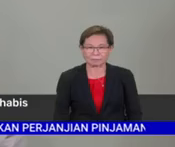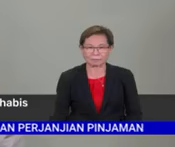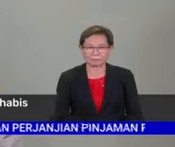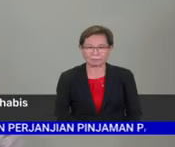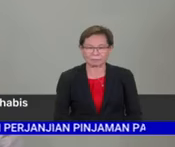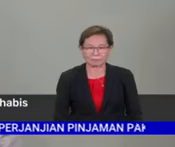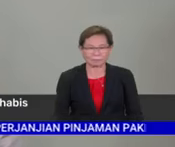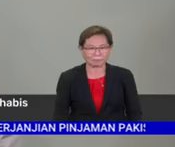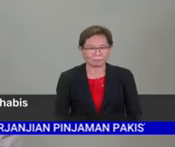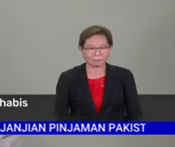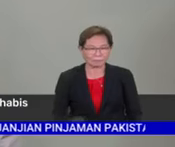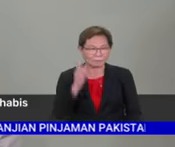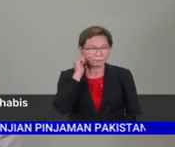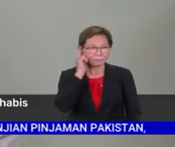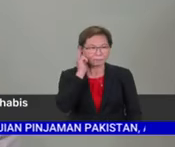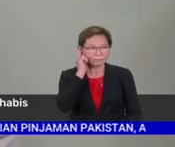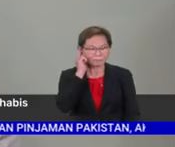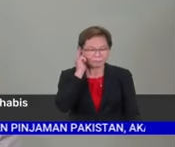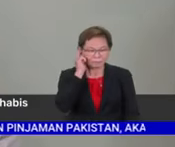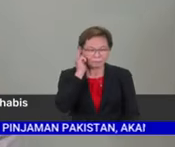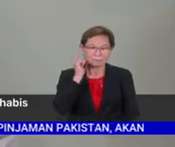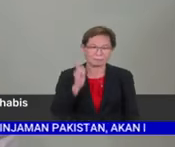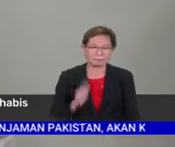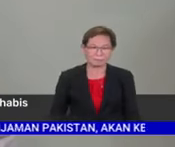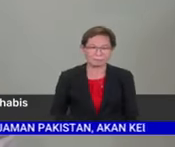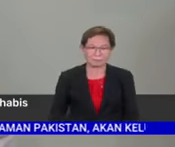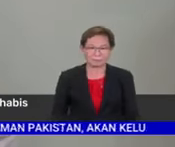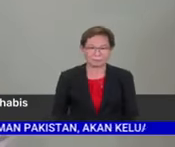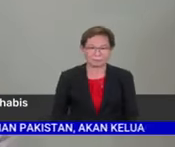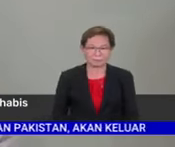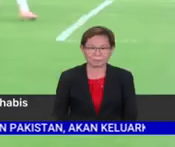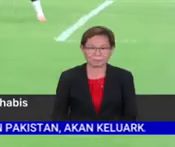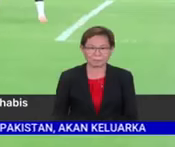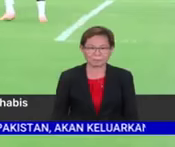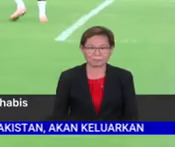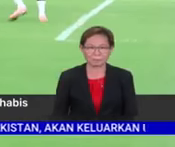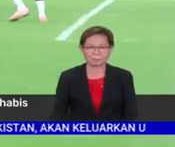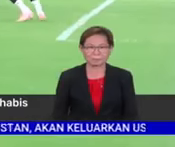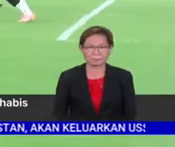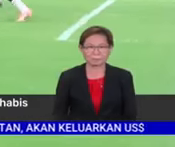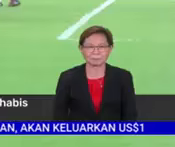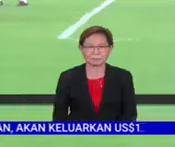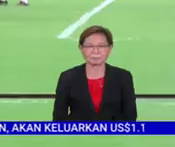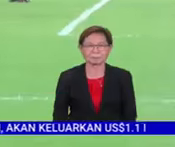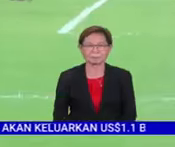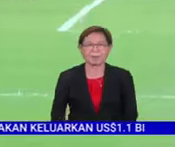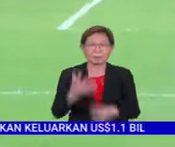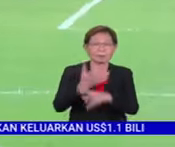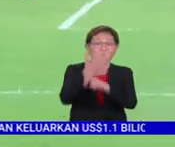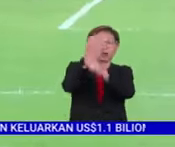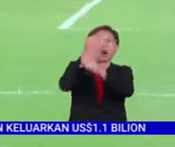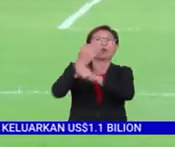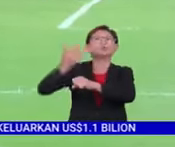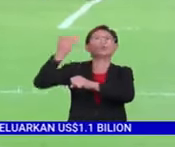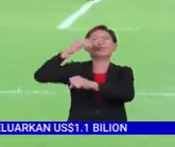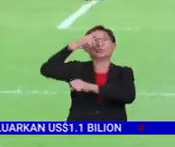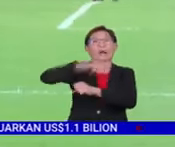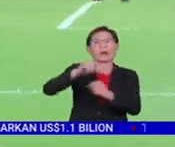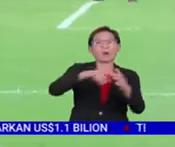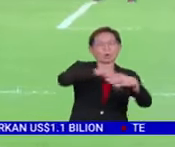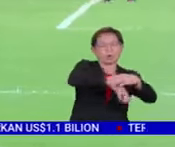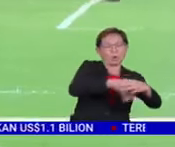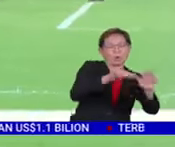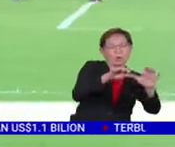our best, fight for that. We want to give you all best result. Sementara itu, juara bertahan Thailand diundi